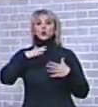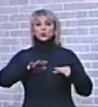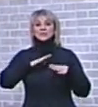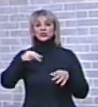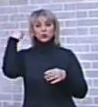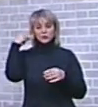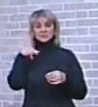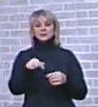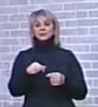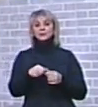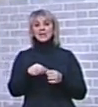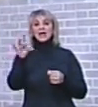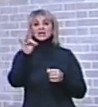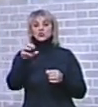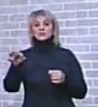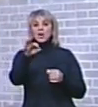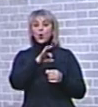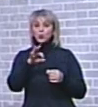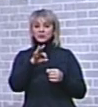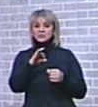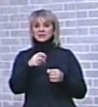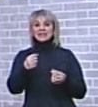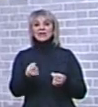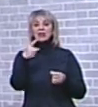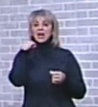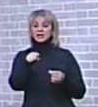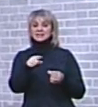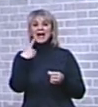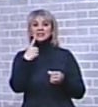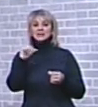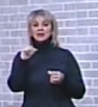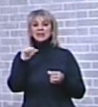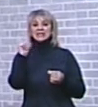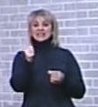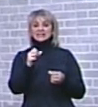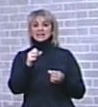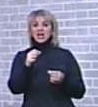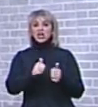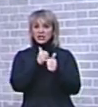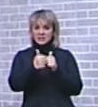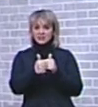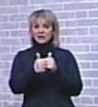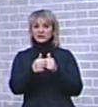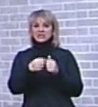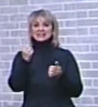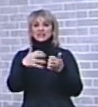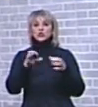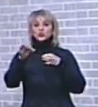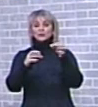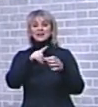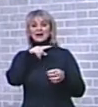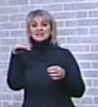Турции. Ростовская область является одним из лидеров среди субъектов